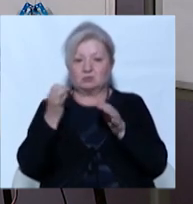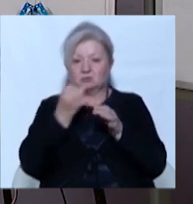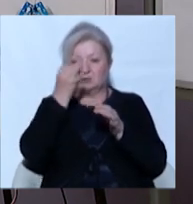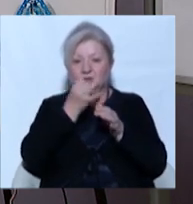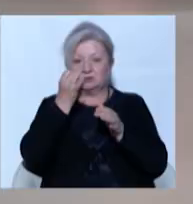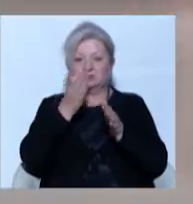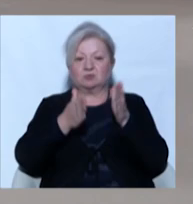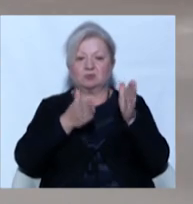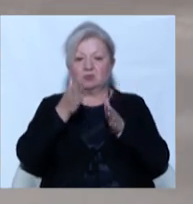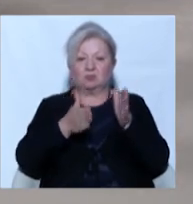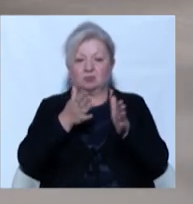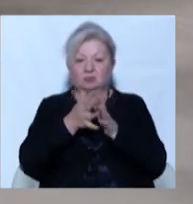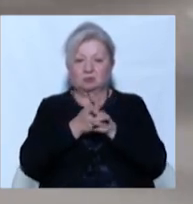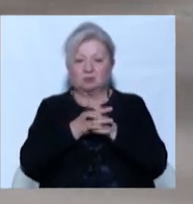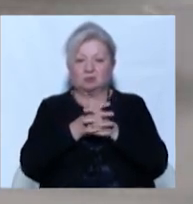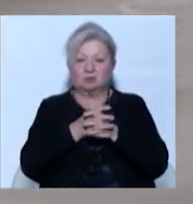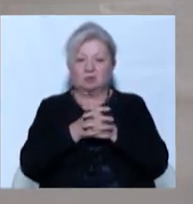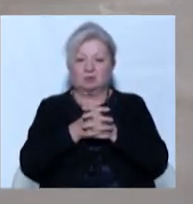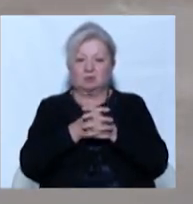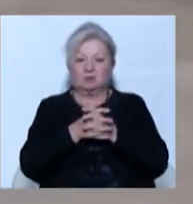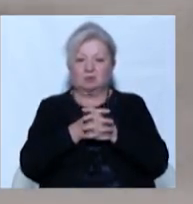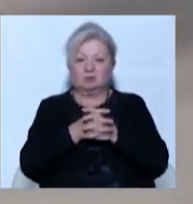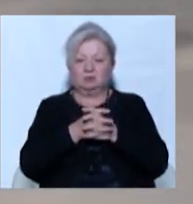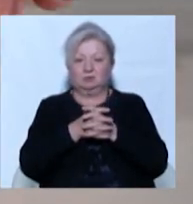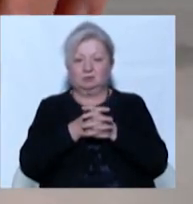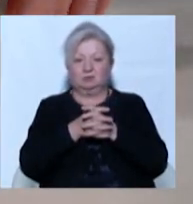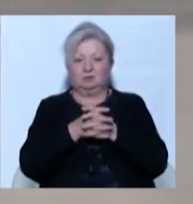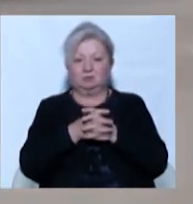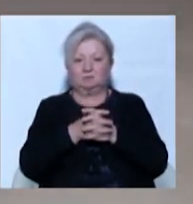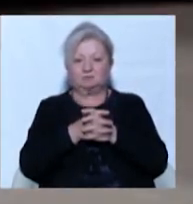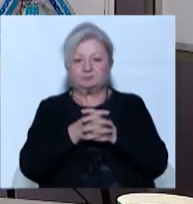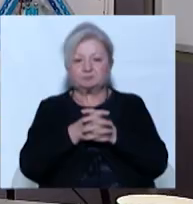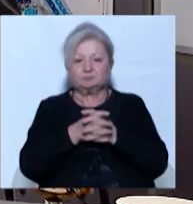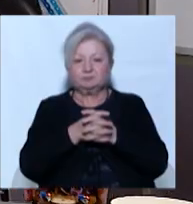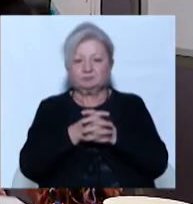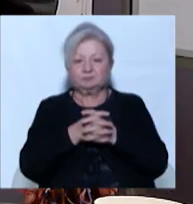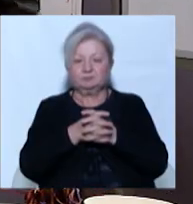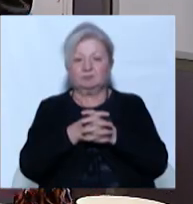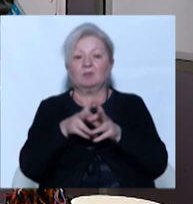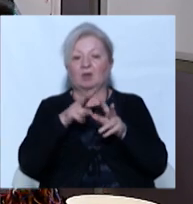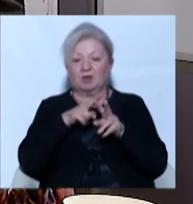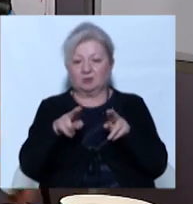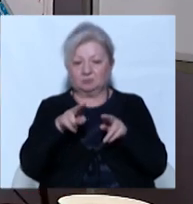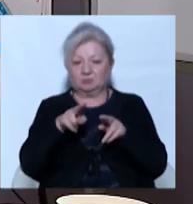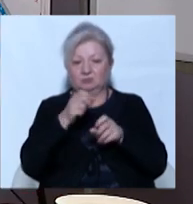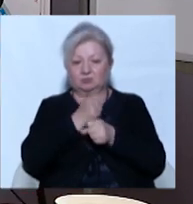ერთხელ შევხედოთ, აი, დაზდევს თეთრ ფირფიტას. მეორე უფრო საინტერესო